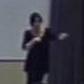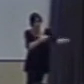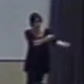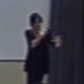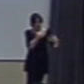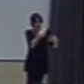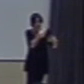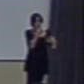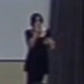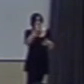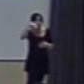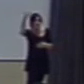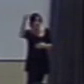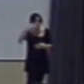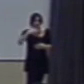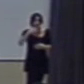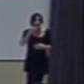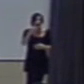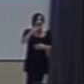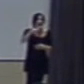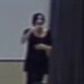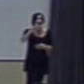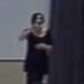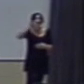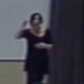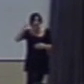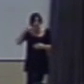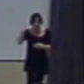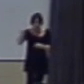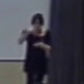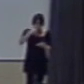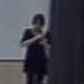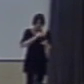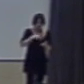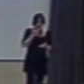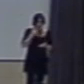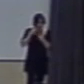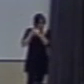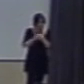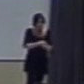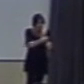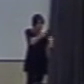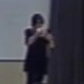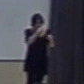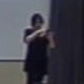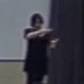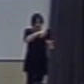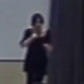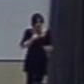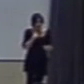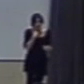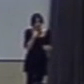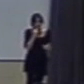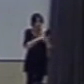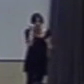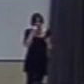Al Jazeera o que sabia qui fos i després t'ho deien ells, després t'arribava. Ara mateix tu pots estar seguint l'Agència Estatal de Notícies Síria i t'enteres al mateix moment des